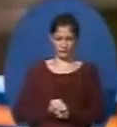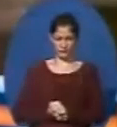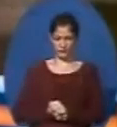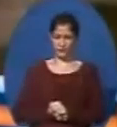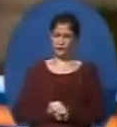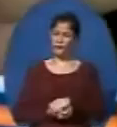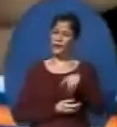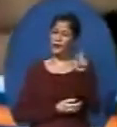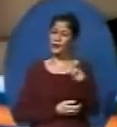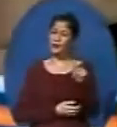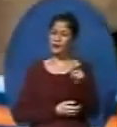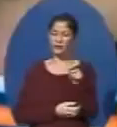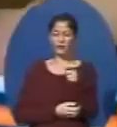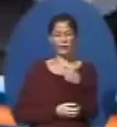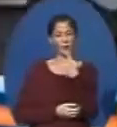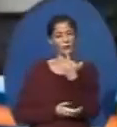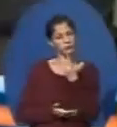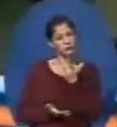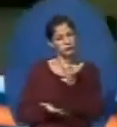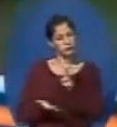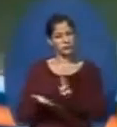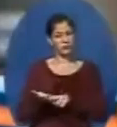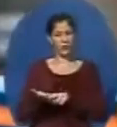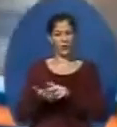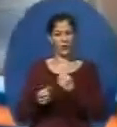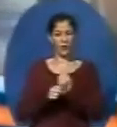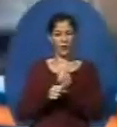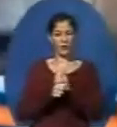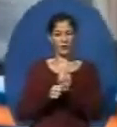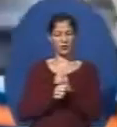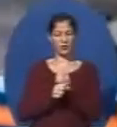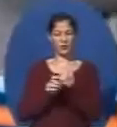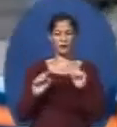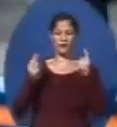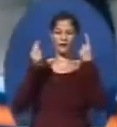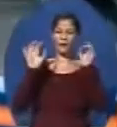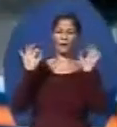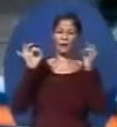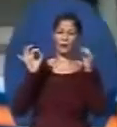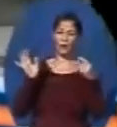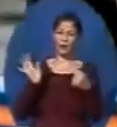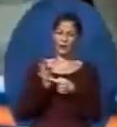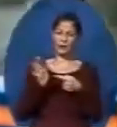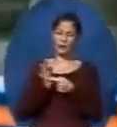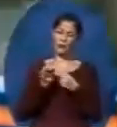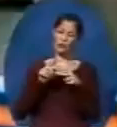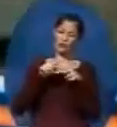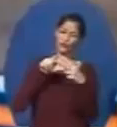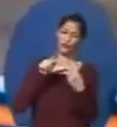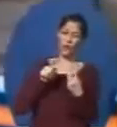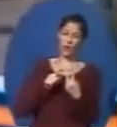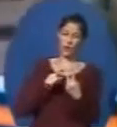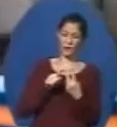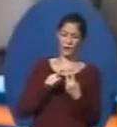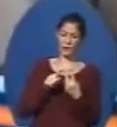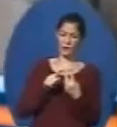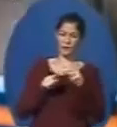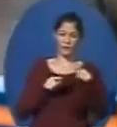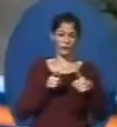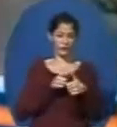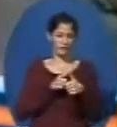לנכון לעשות יוצא מן הכלל, משתי סיבות. א', היה להם כנראה ספק גדול לגוף